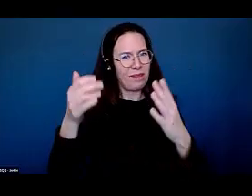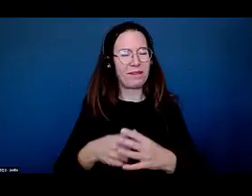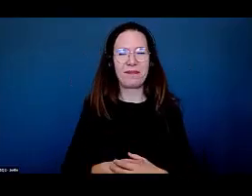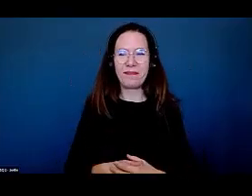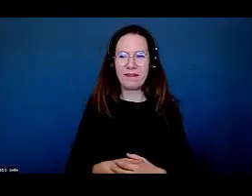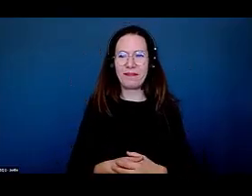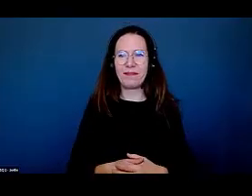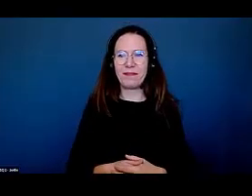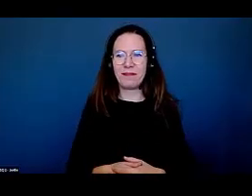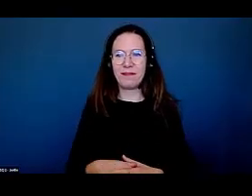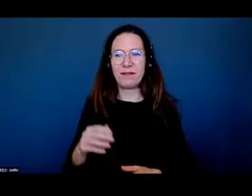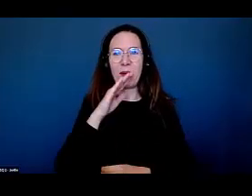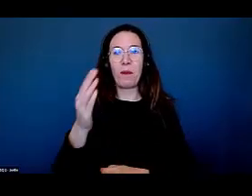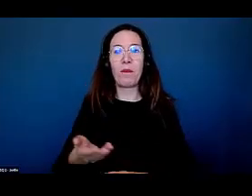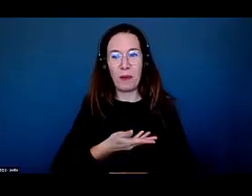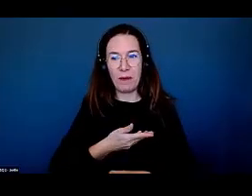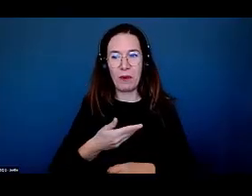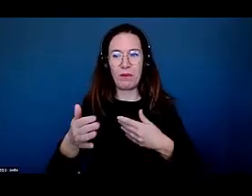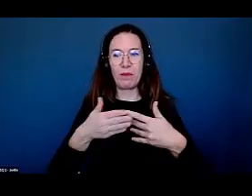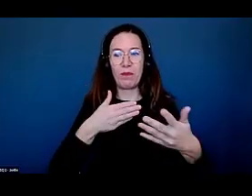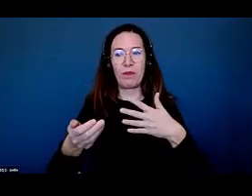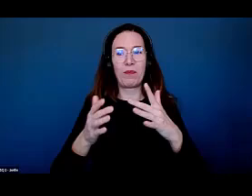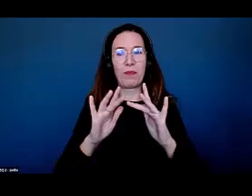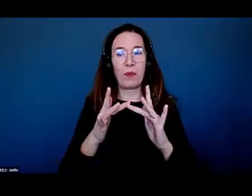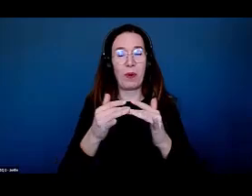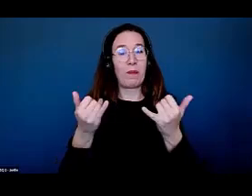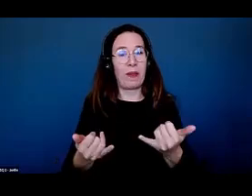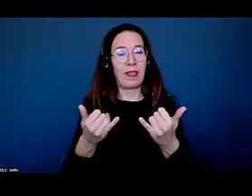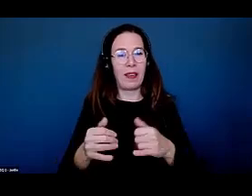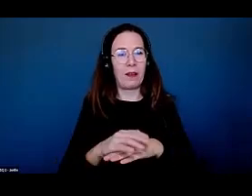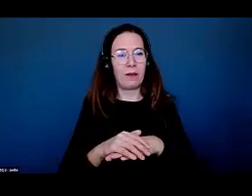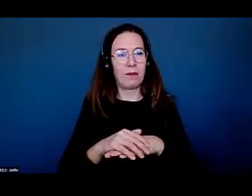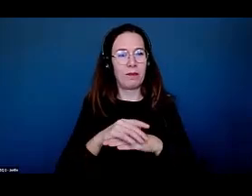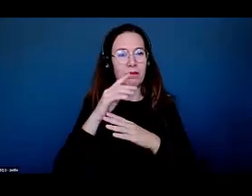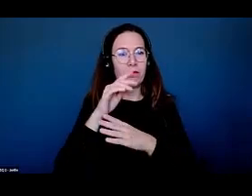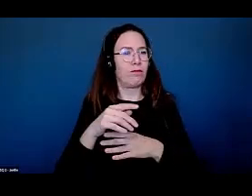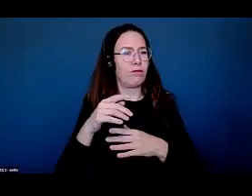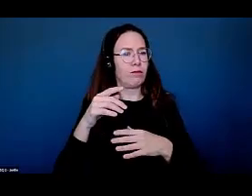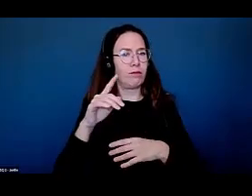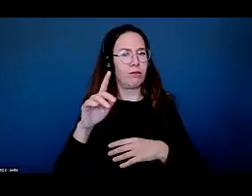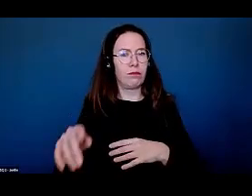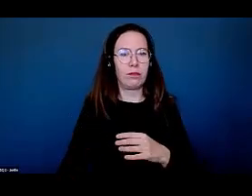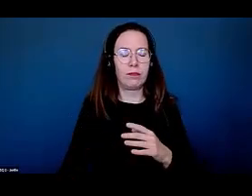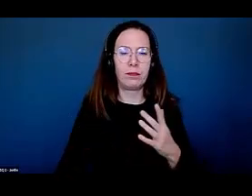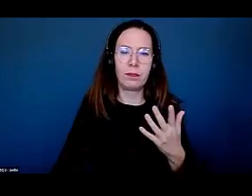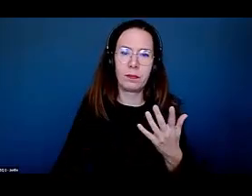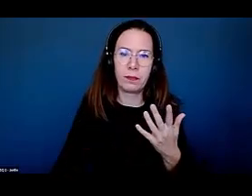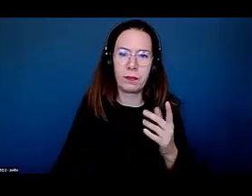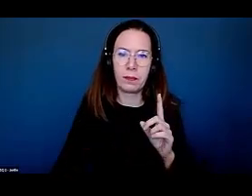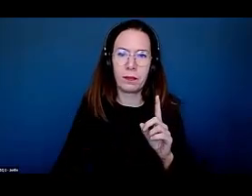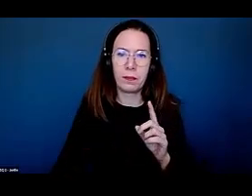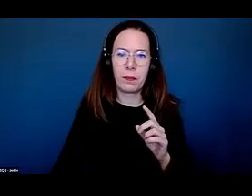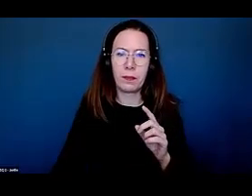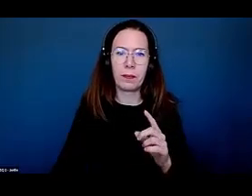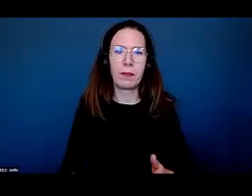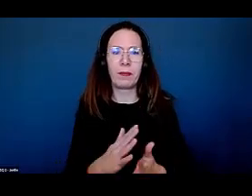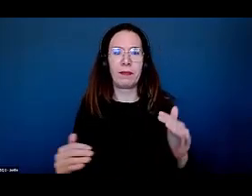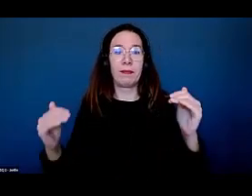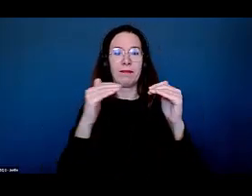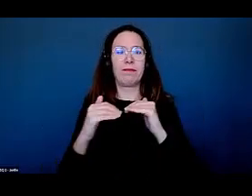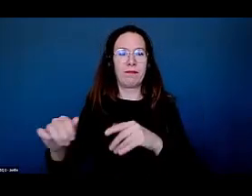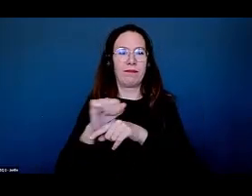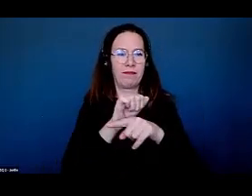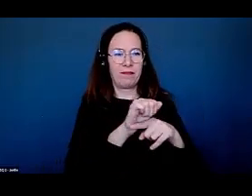Bonjour et bienvenue au webinaire du jour du cadre à l'impact et les soins axés sur l'équité dans la